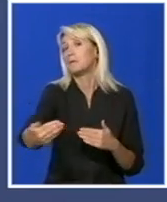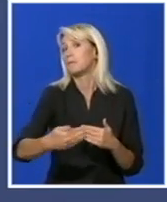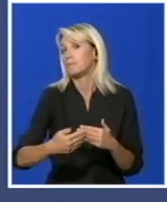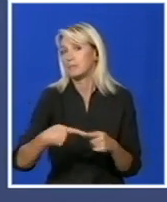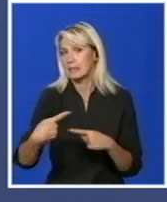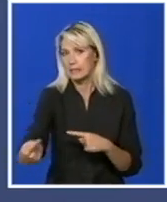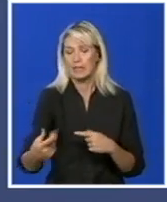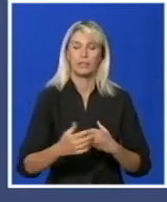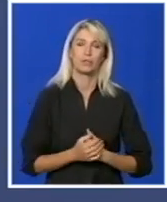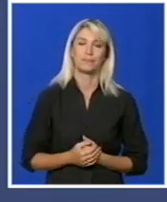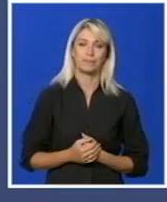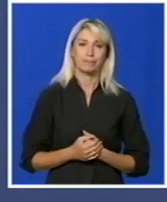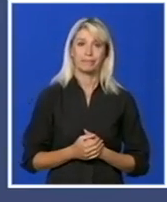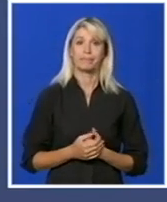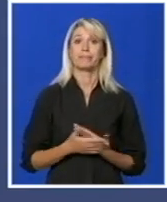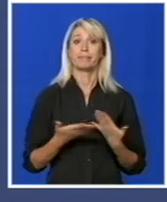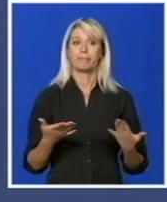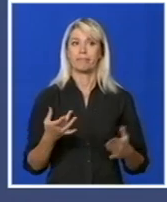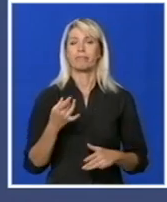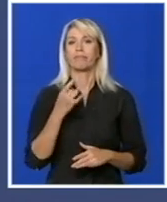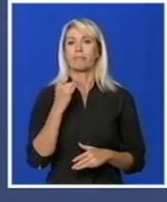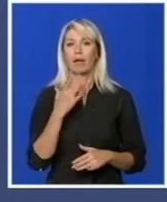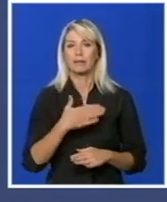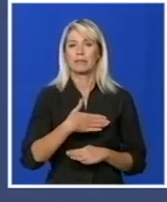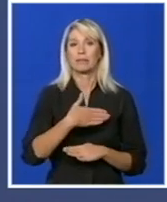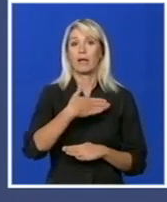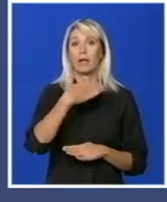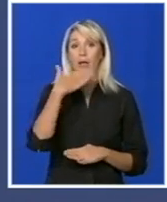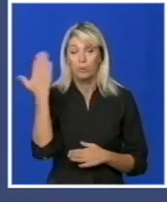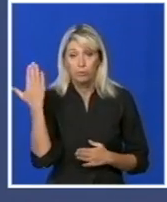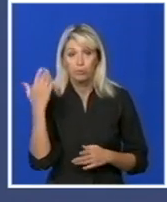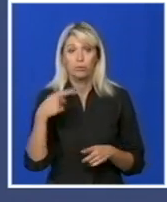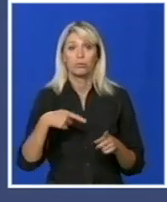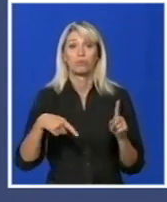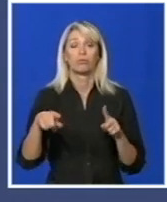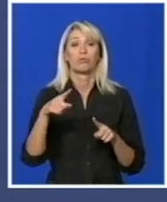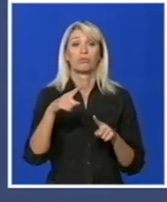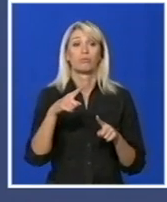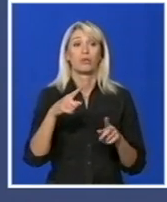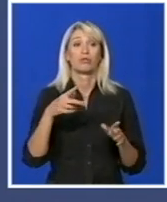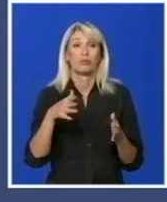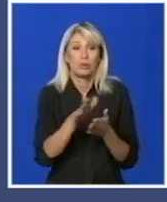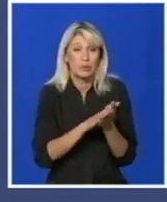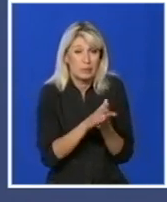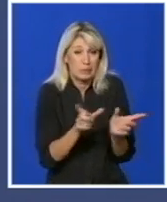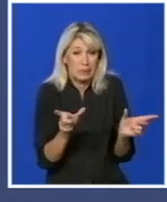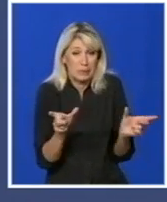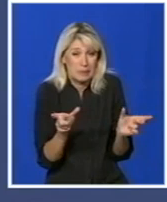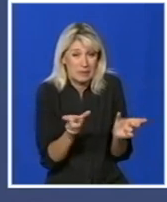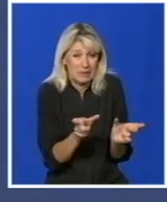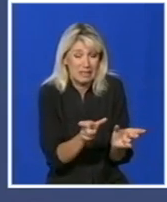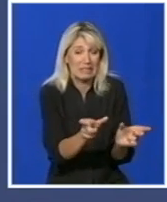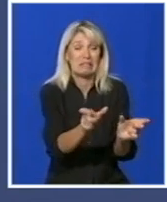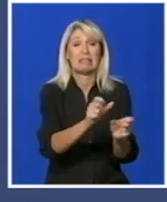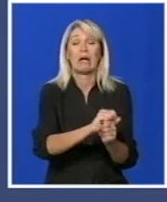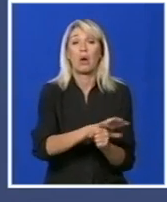Nakon verovatno uspešnog saniranja COVID infekcije, odnosno pandemije,